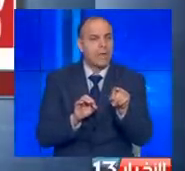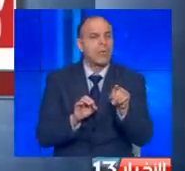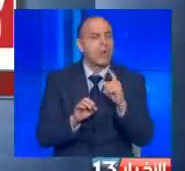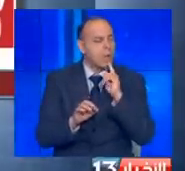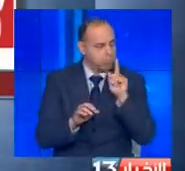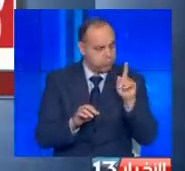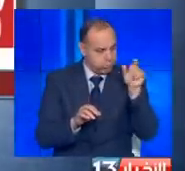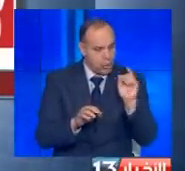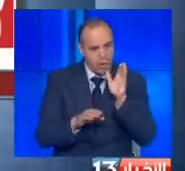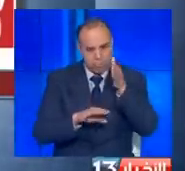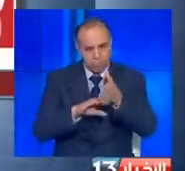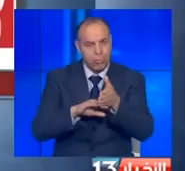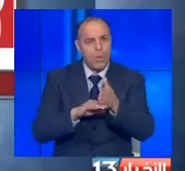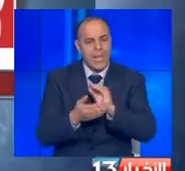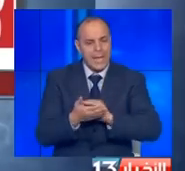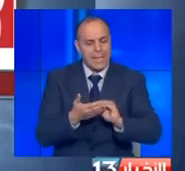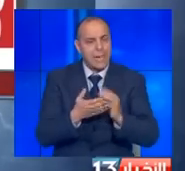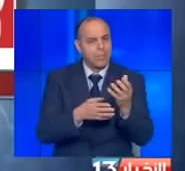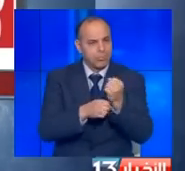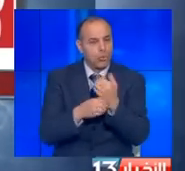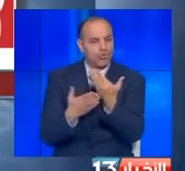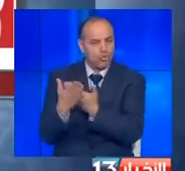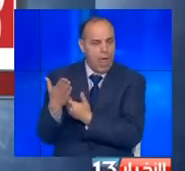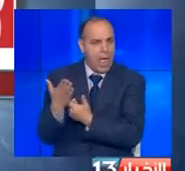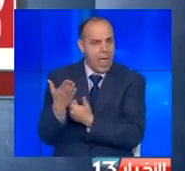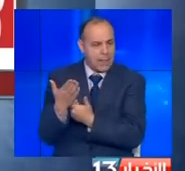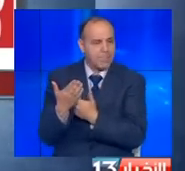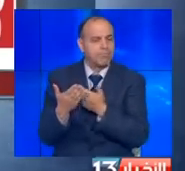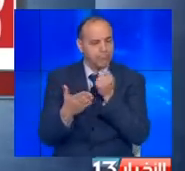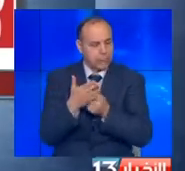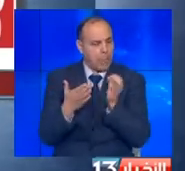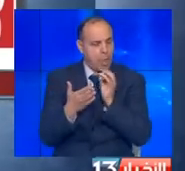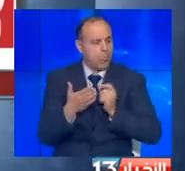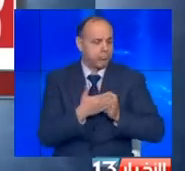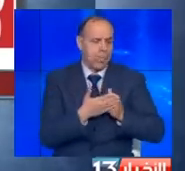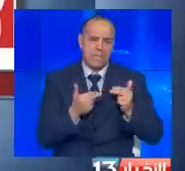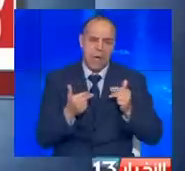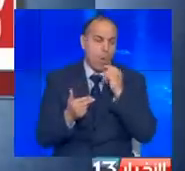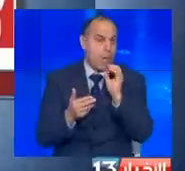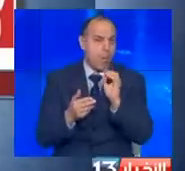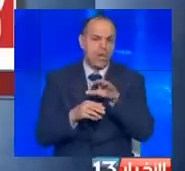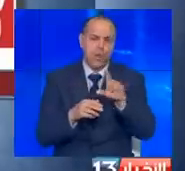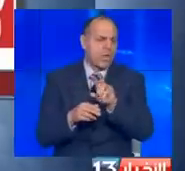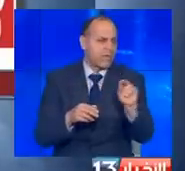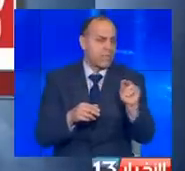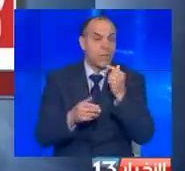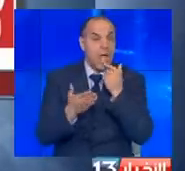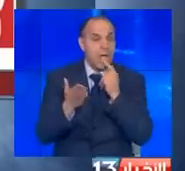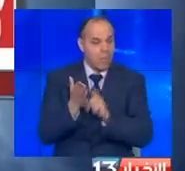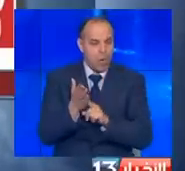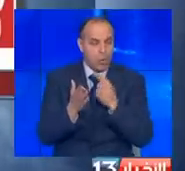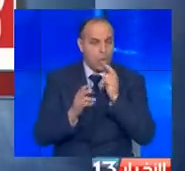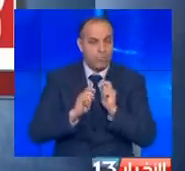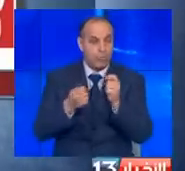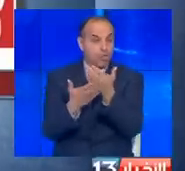التوجه الى القبر الاداري للحصول على شهاده ابراء الذمه من الاداءات البلديه والجهويه مؤكده ان